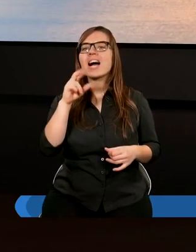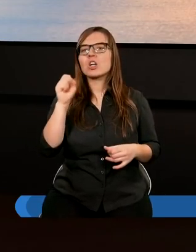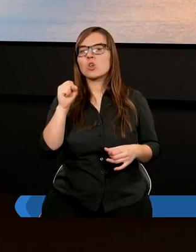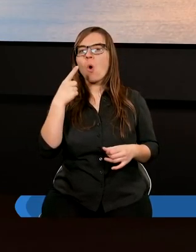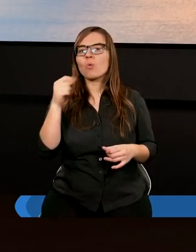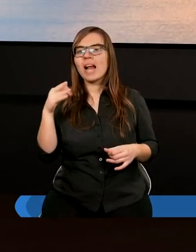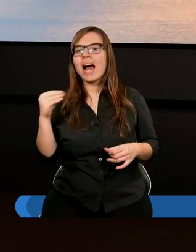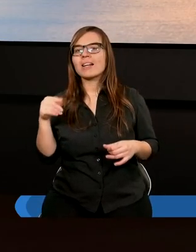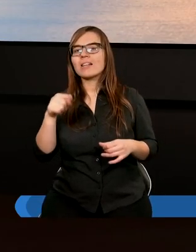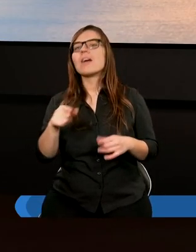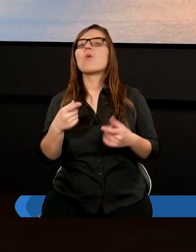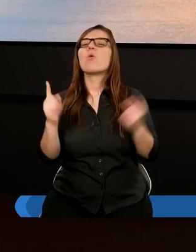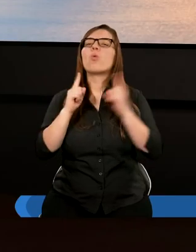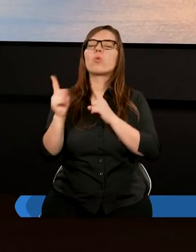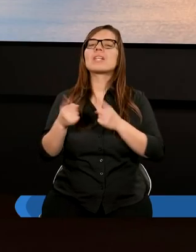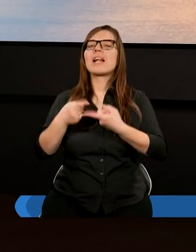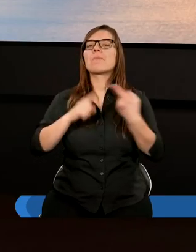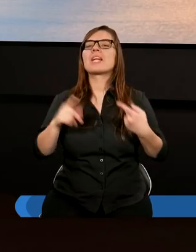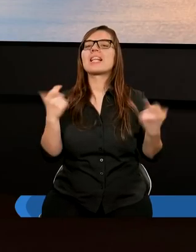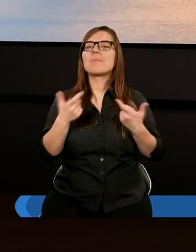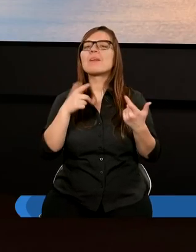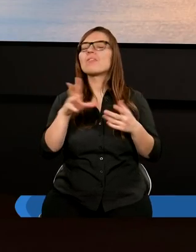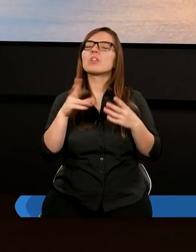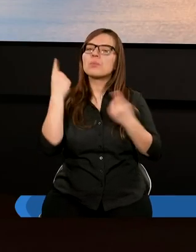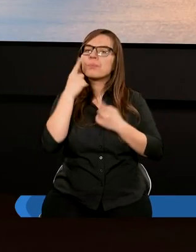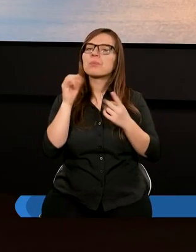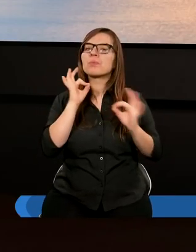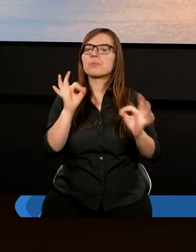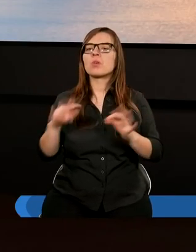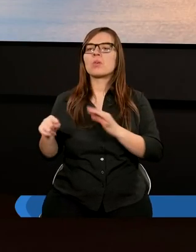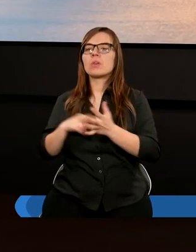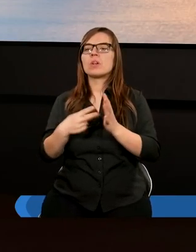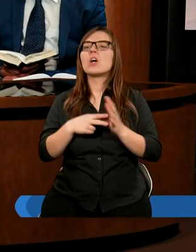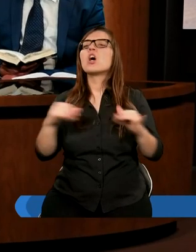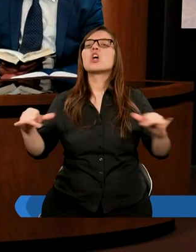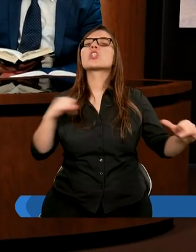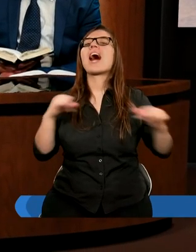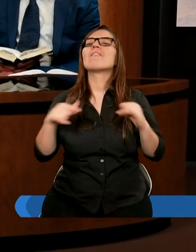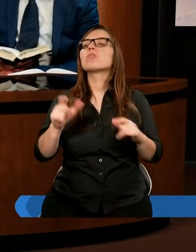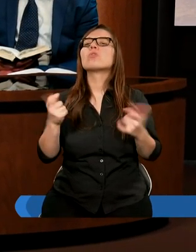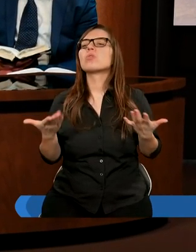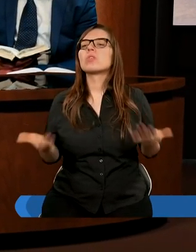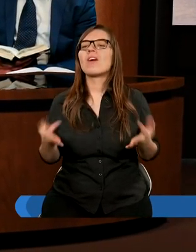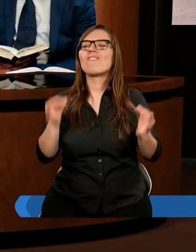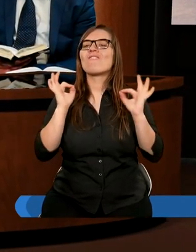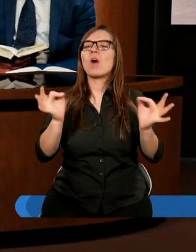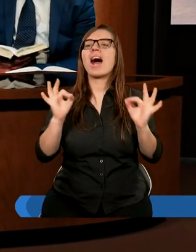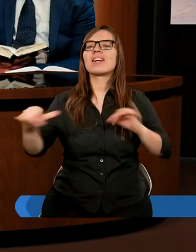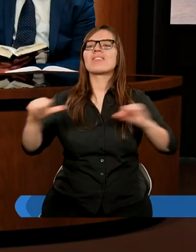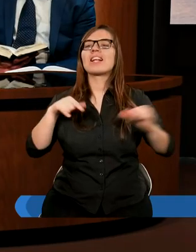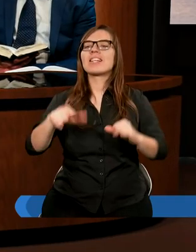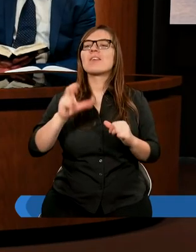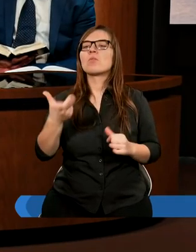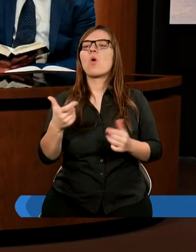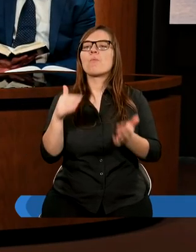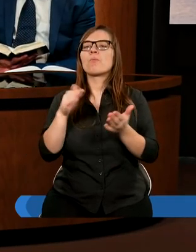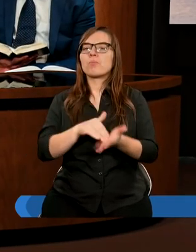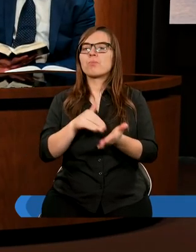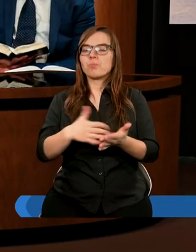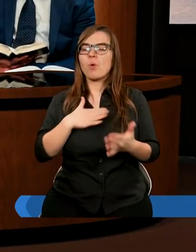nas ustrzec przed niebezpieczeństwami, o których mówimy? Szafarstwo to co? To właściwe zarządzanie tym, co posiadamy.